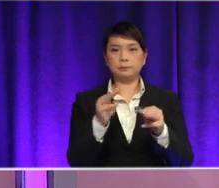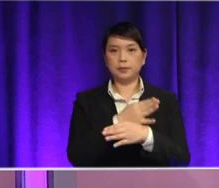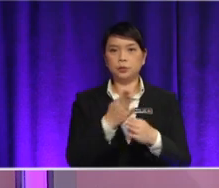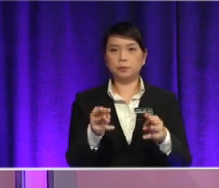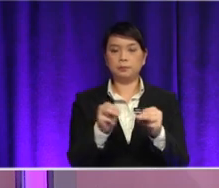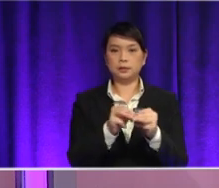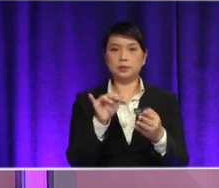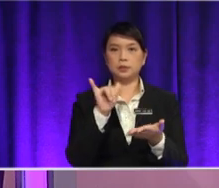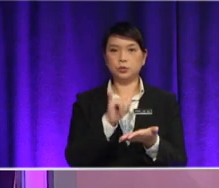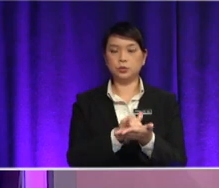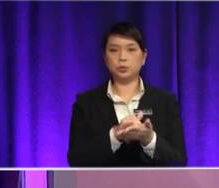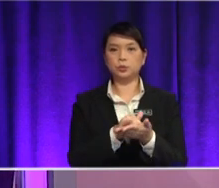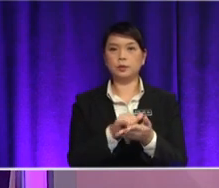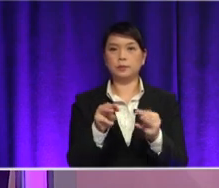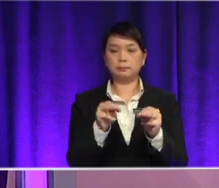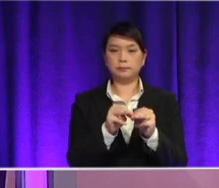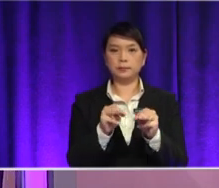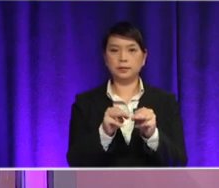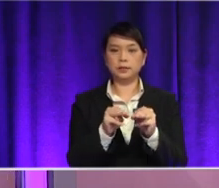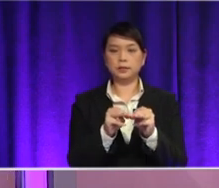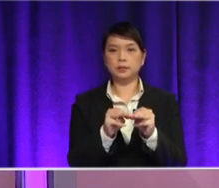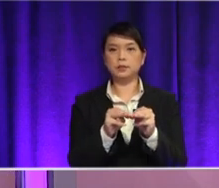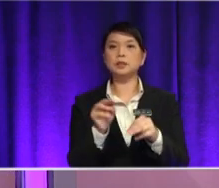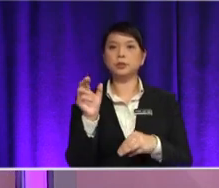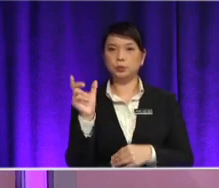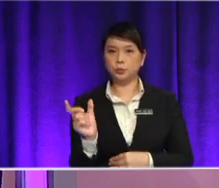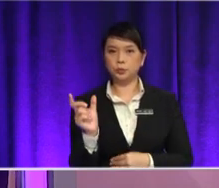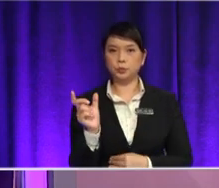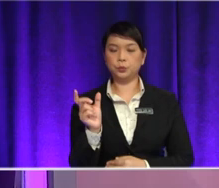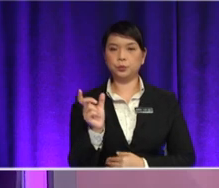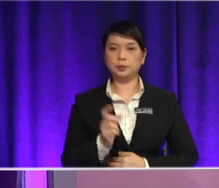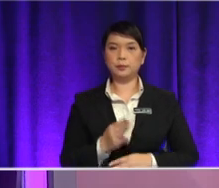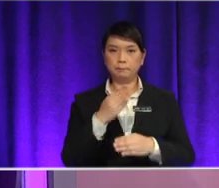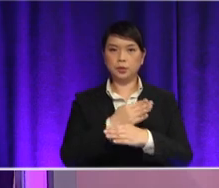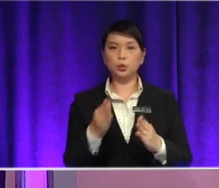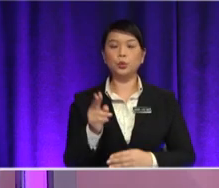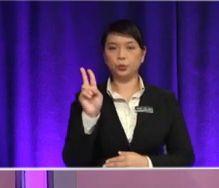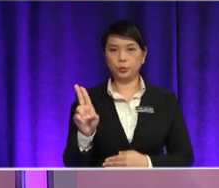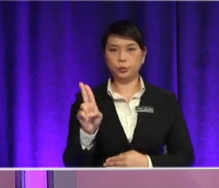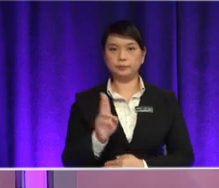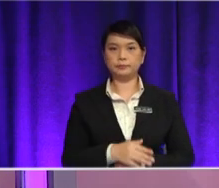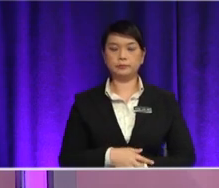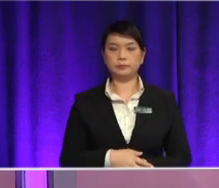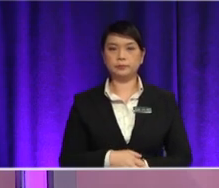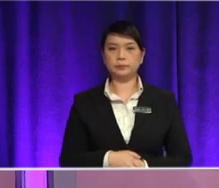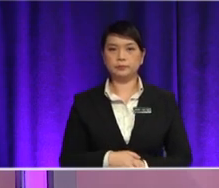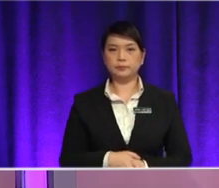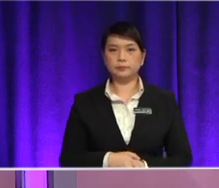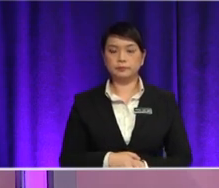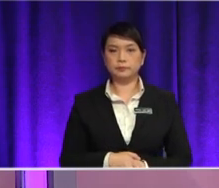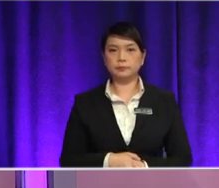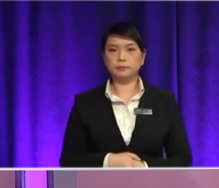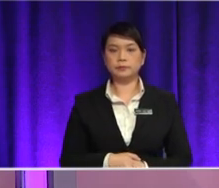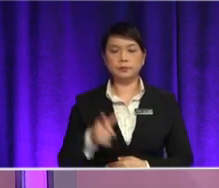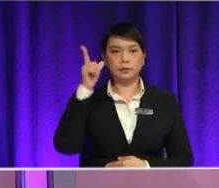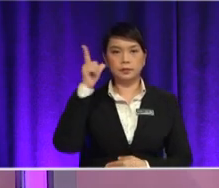Macam huruf U, cikgu. Ya, sebab itu nama dia bentuk U. Okey. Kalau kita lihat gambar ini pula, dia tak